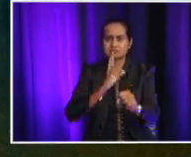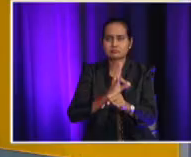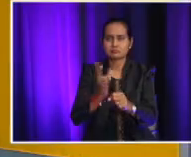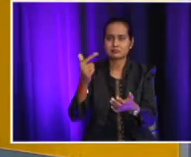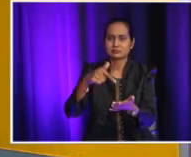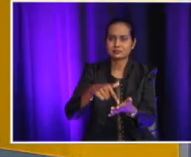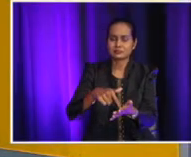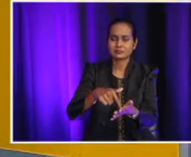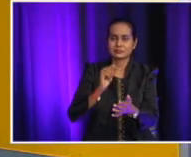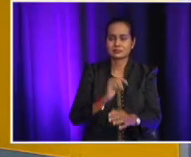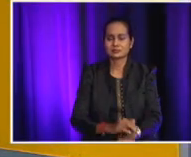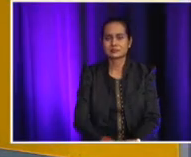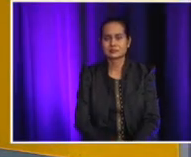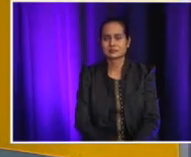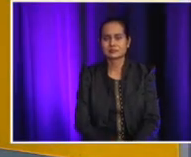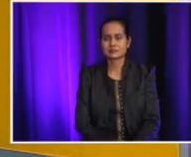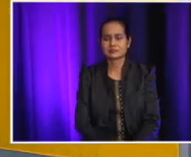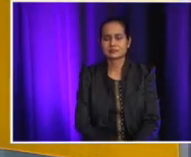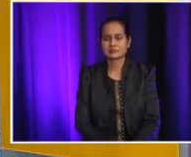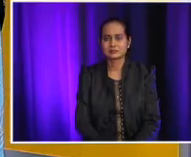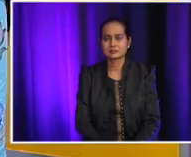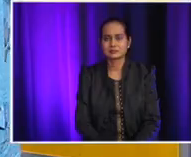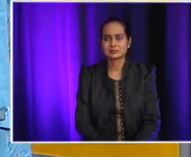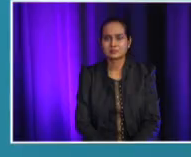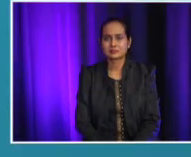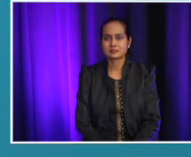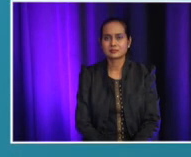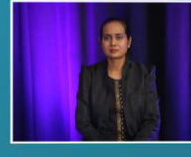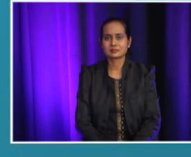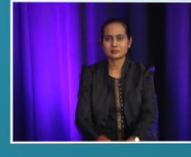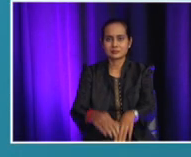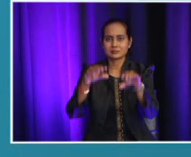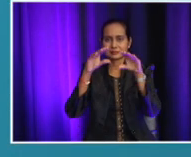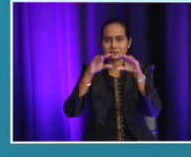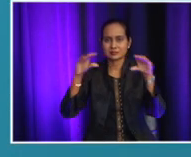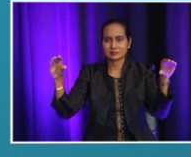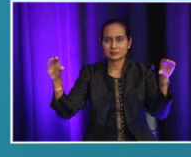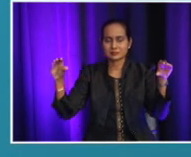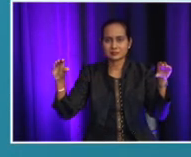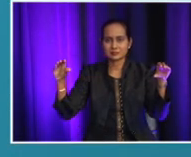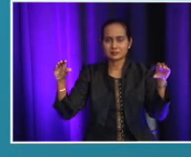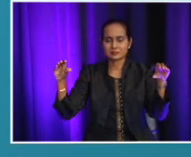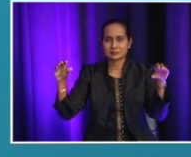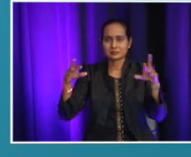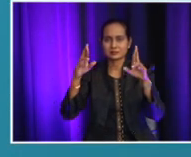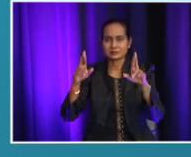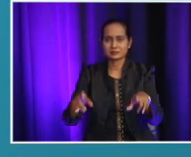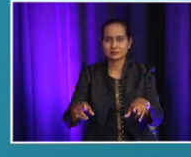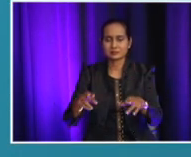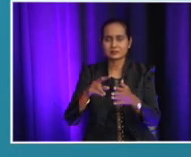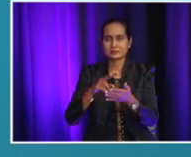tahun 2023 dan tahap pencapaiannya hati membaca